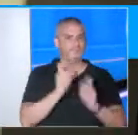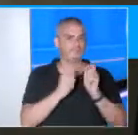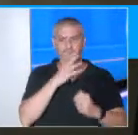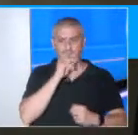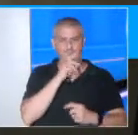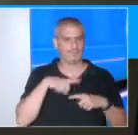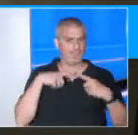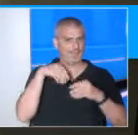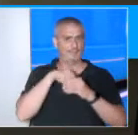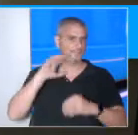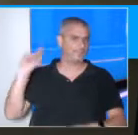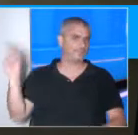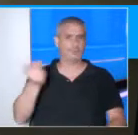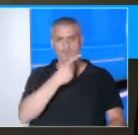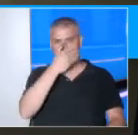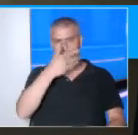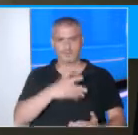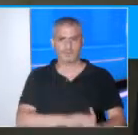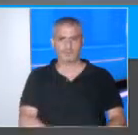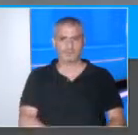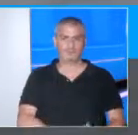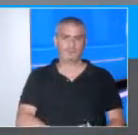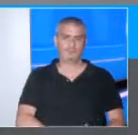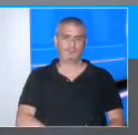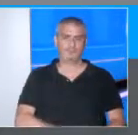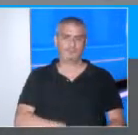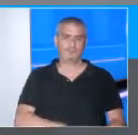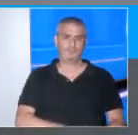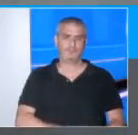מדברים בכל גבולות אפגניסטן?